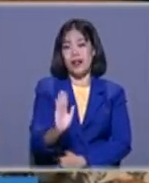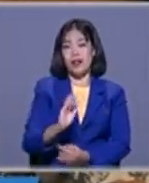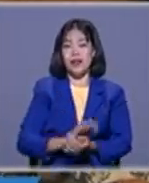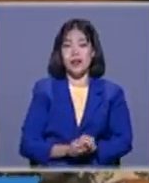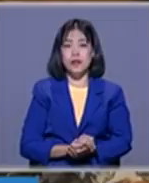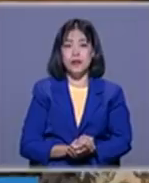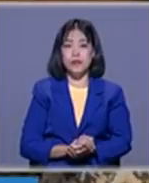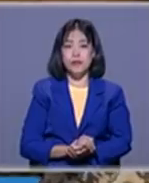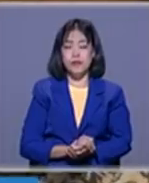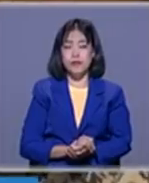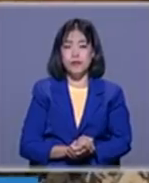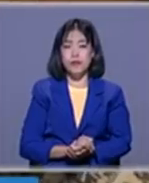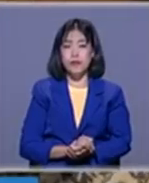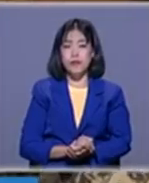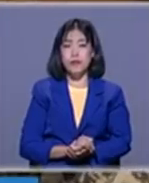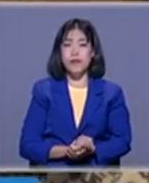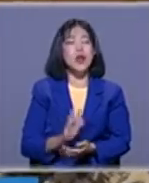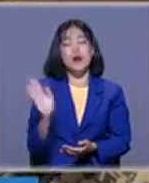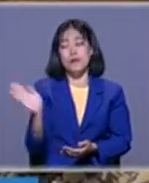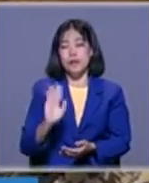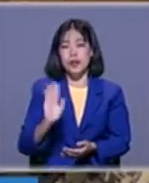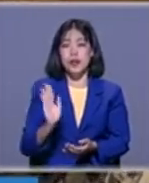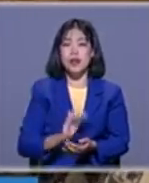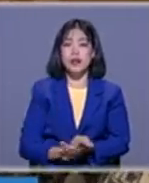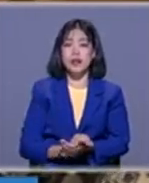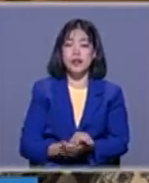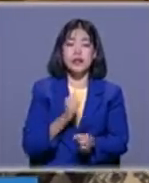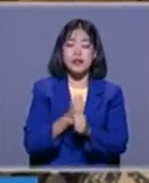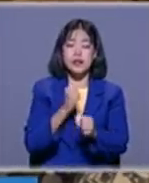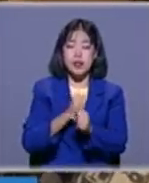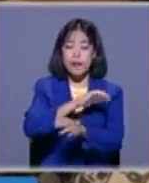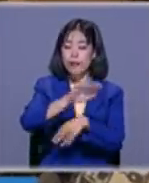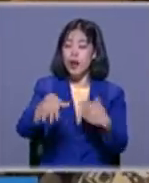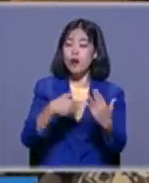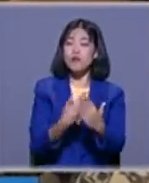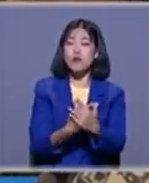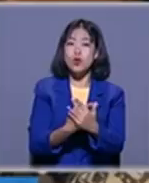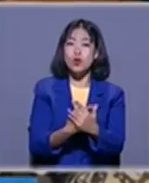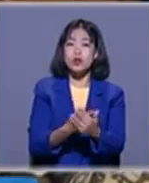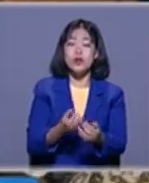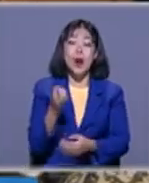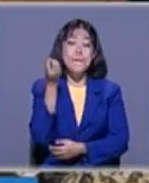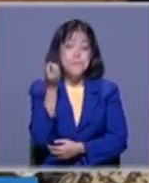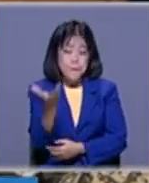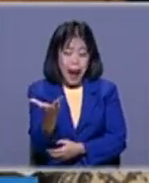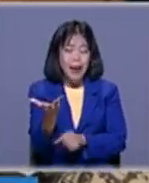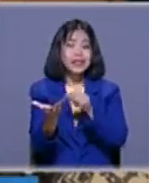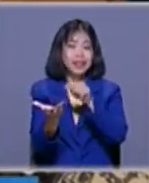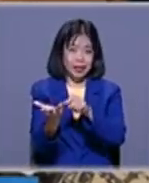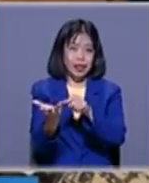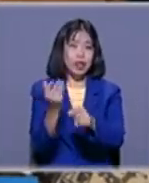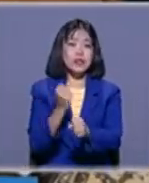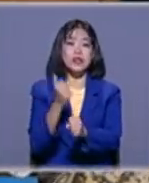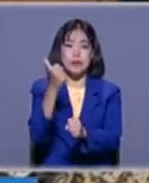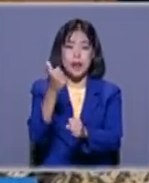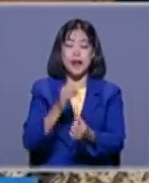ามันไม่ใช่ทางออกมันไม่สามารถ มันไม่ใช่ทางออกที่หมดจด การมีเสียงข้างมากต่างหากที่เป็นทางออก